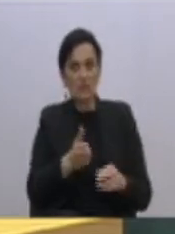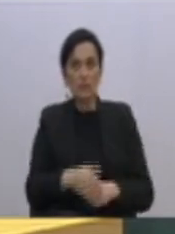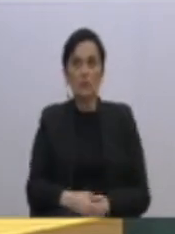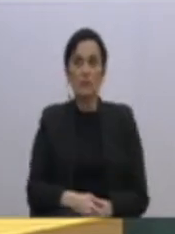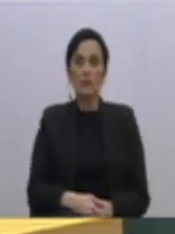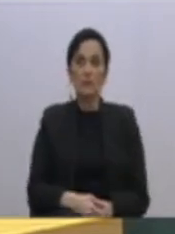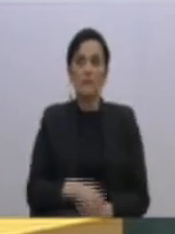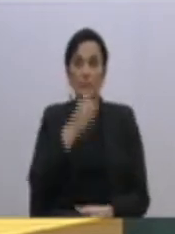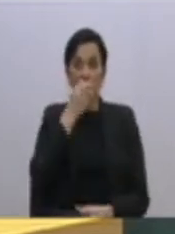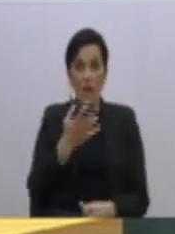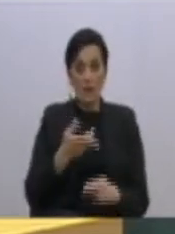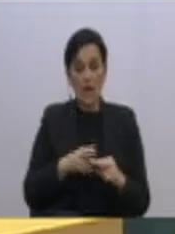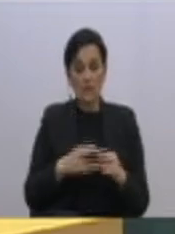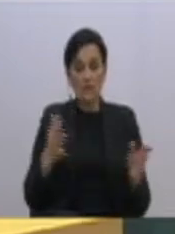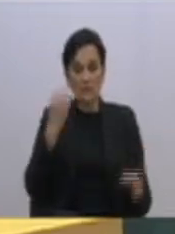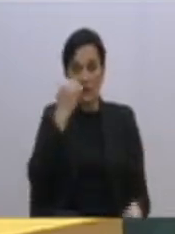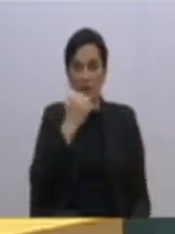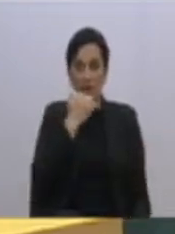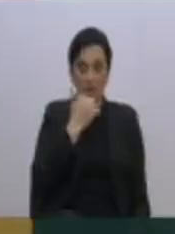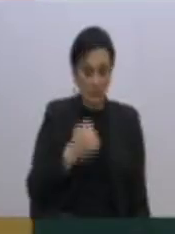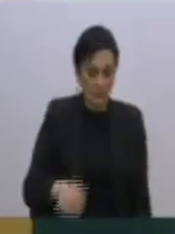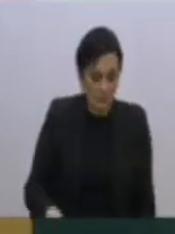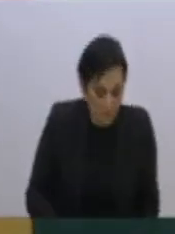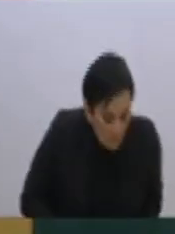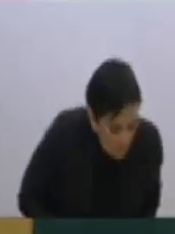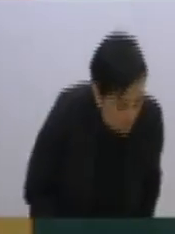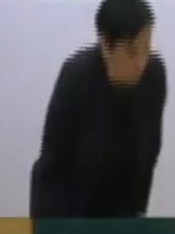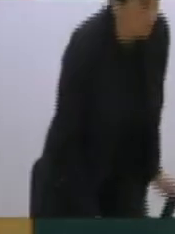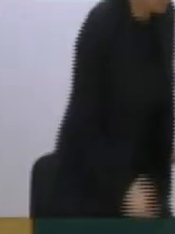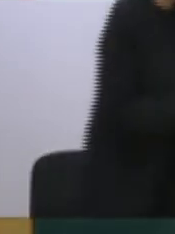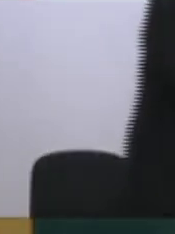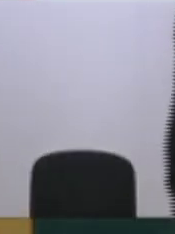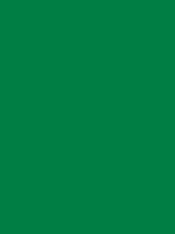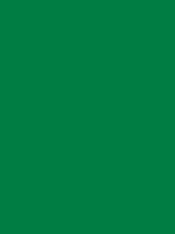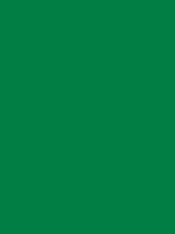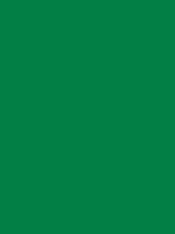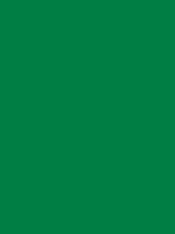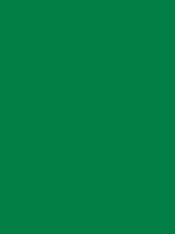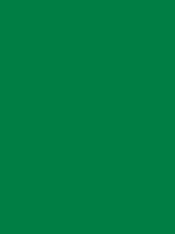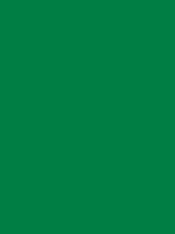კარგი, სულ ეს იყო, მადლობა. Hello.